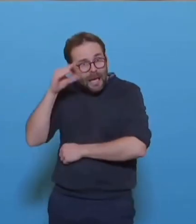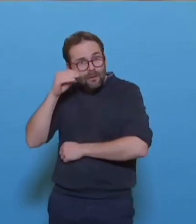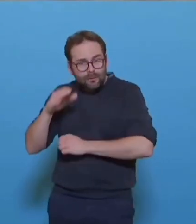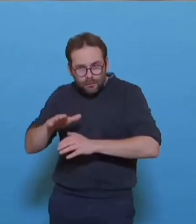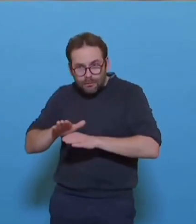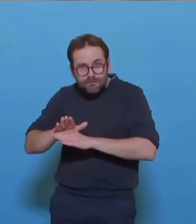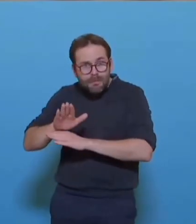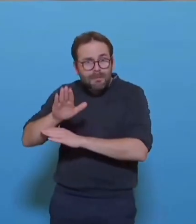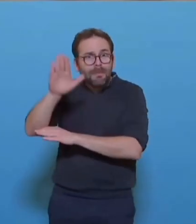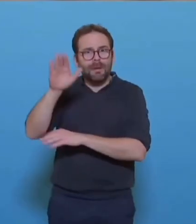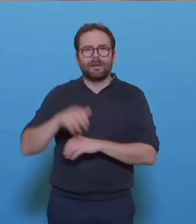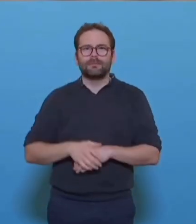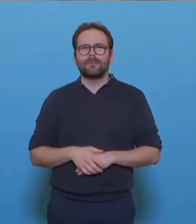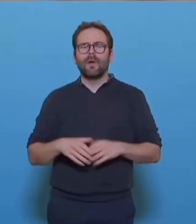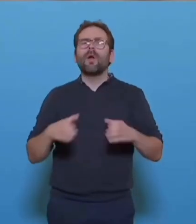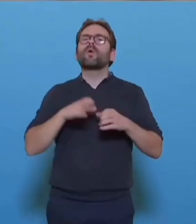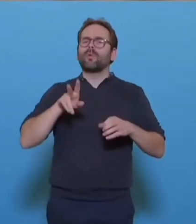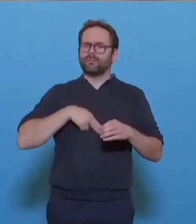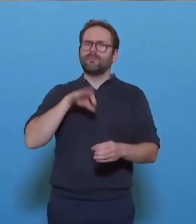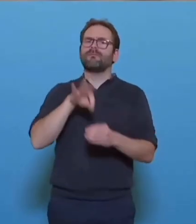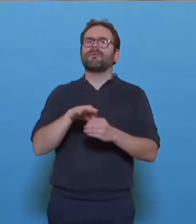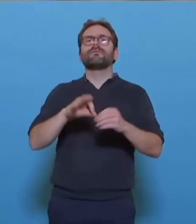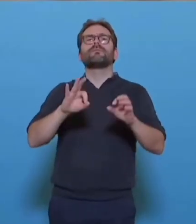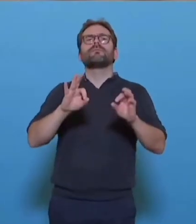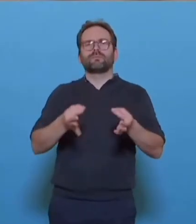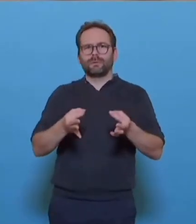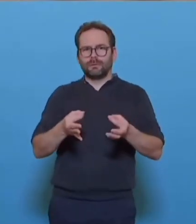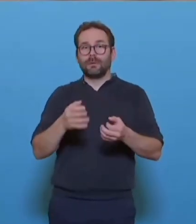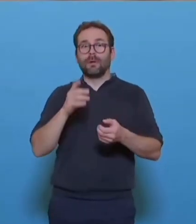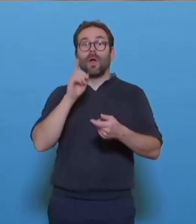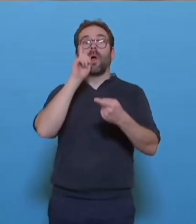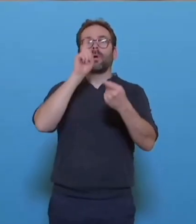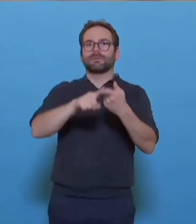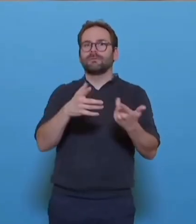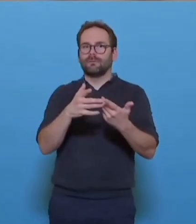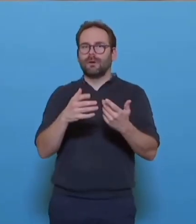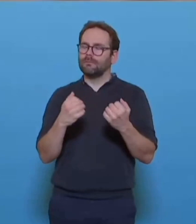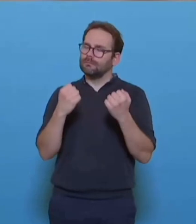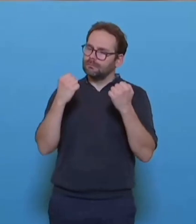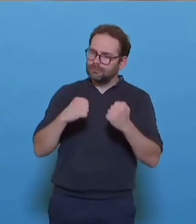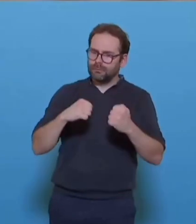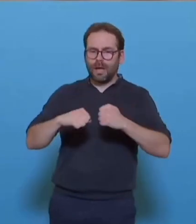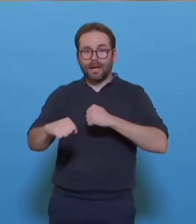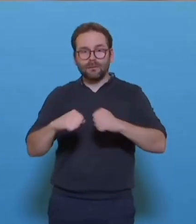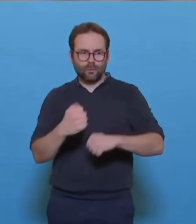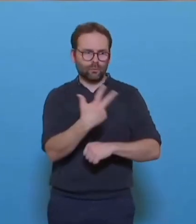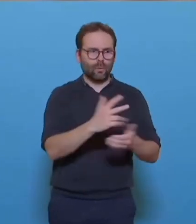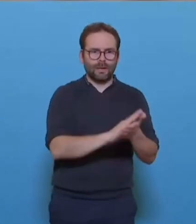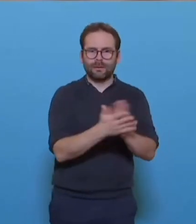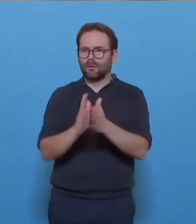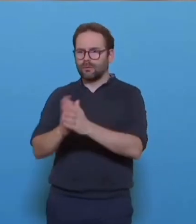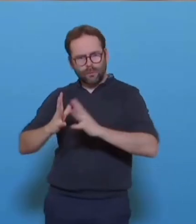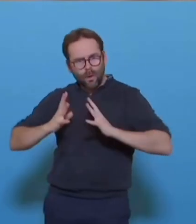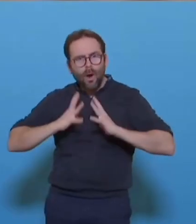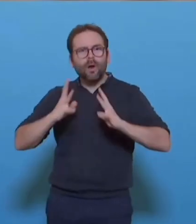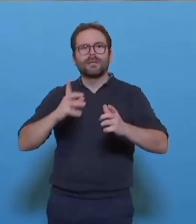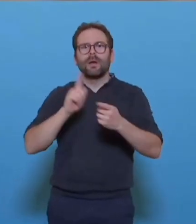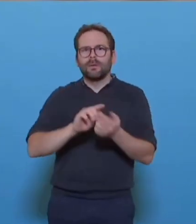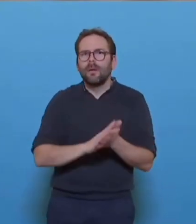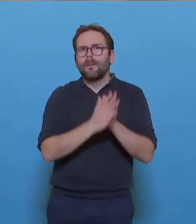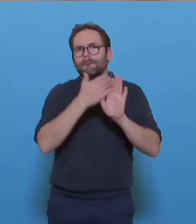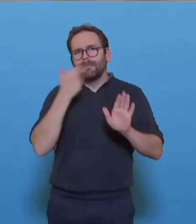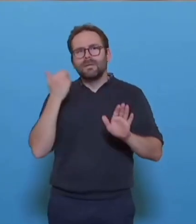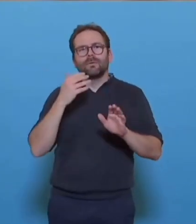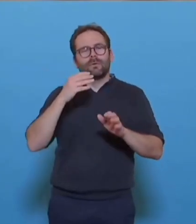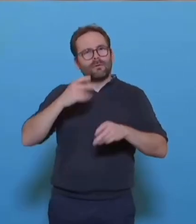groupe votera cette délibération qui permettra de renforcer l'action de 3 associations engagées pour l'amélioration de la